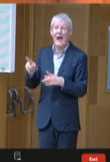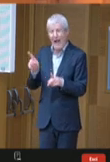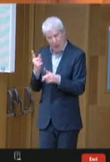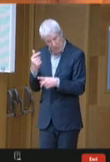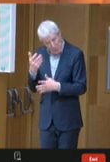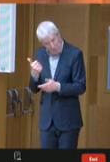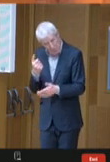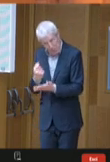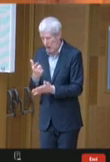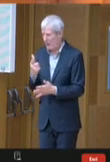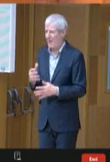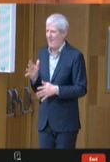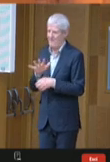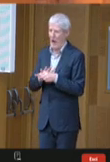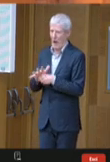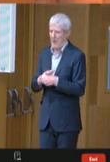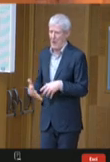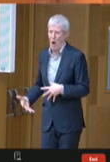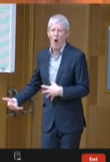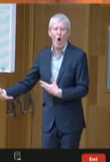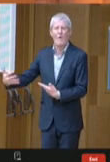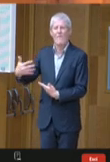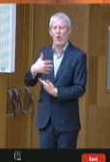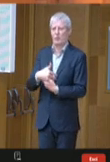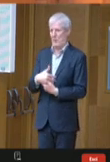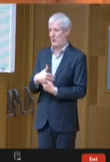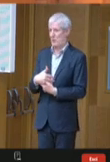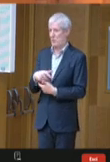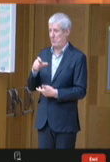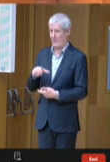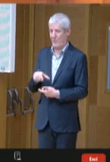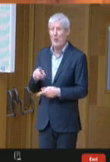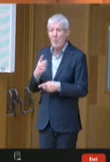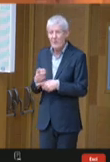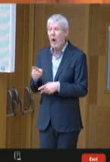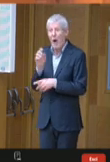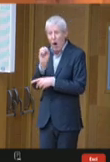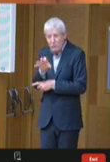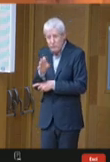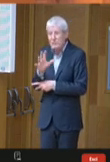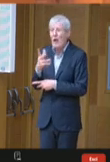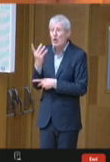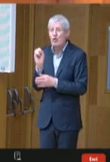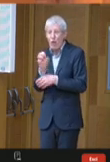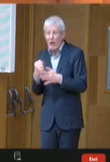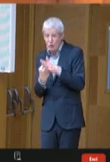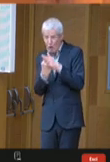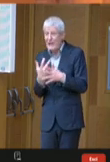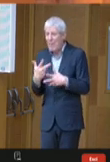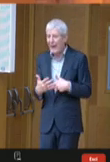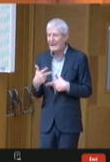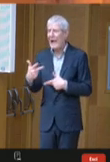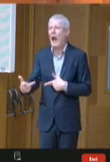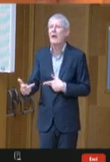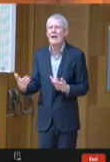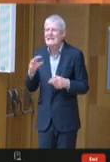famiglie, il ministro ha già detto sulla possibilità di confermare il docente per il triennio, questo penso che sia la